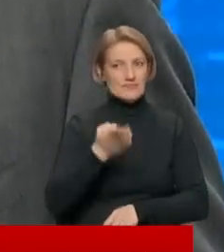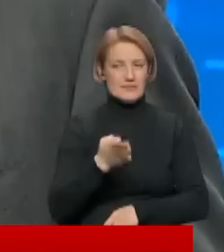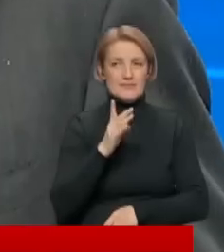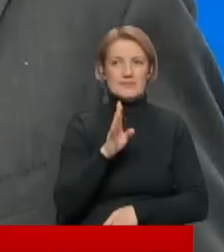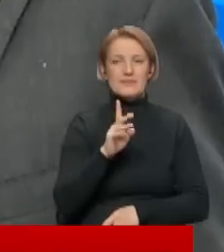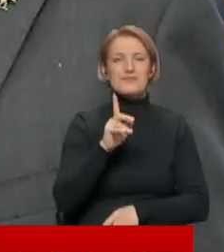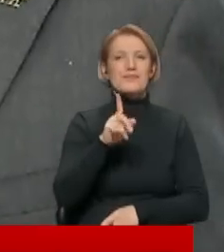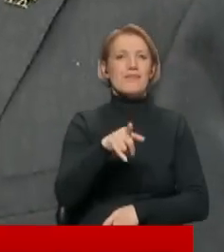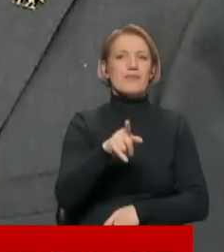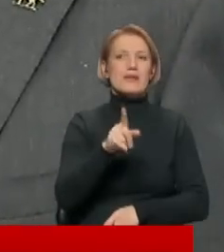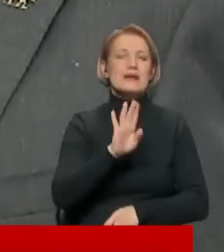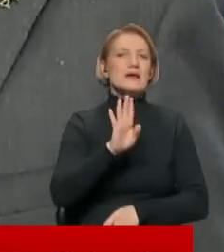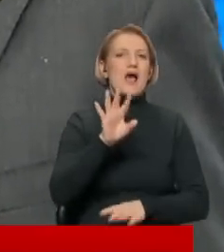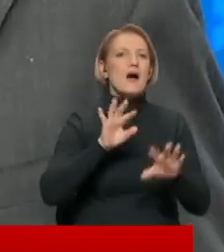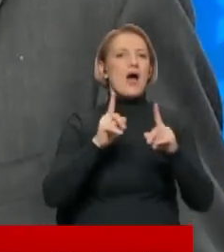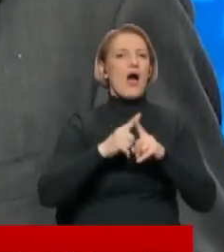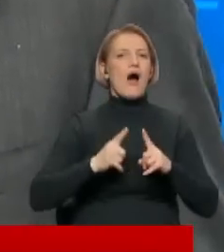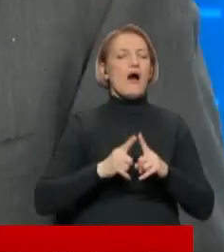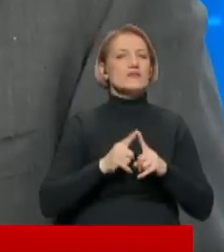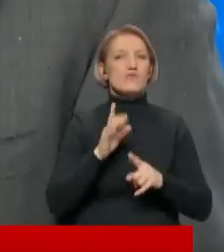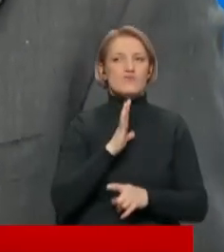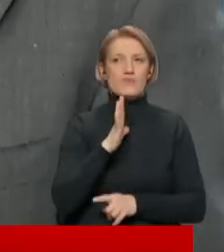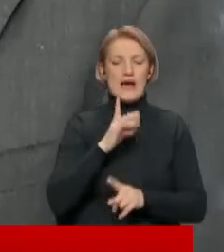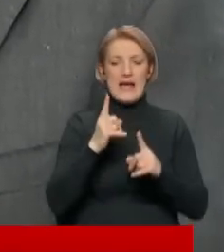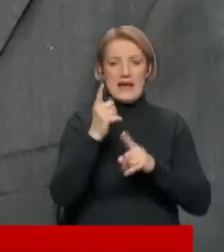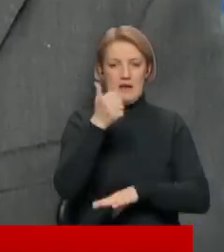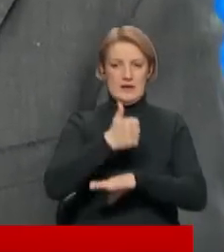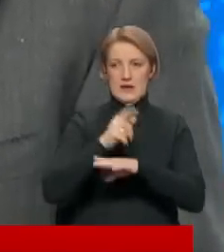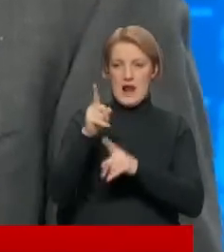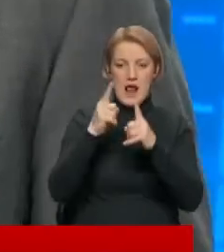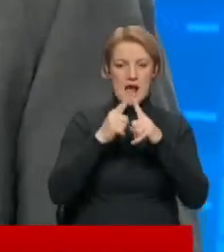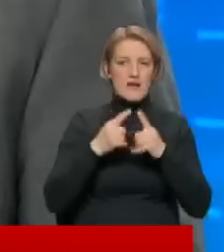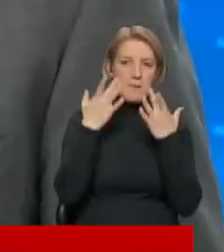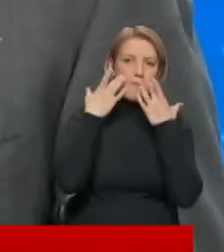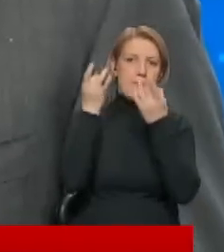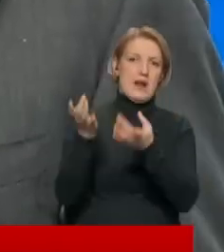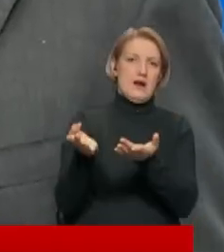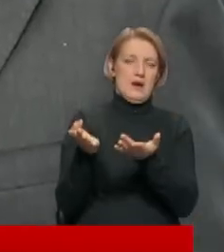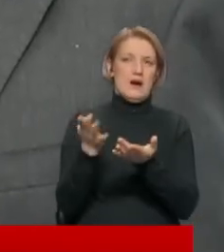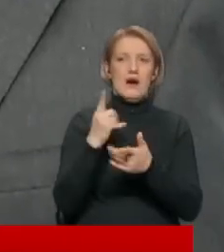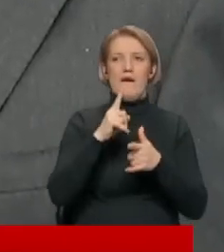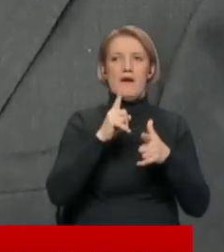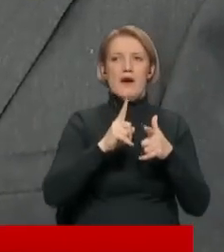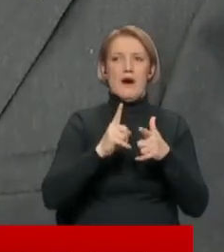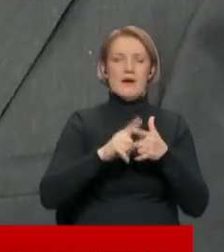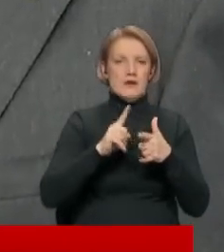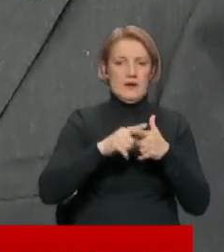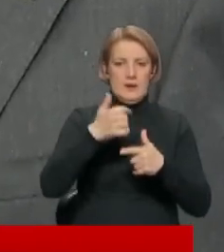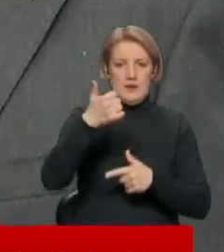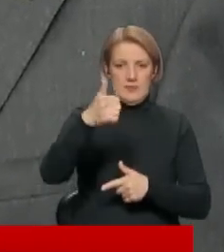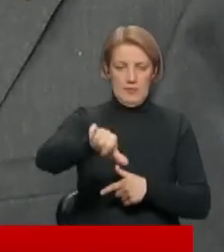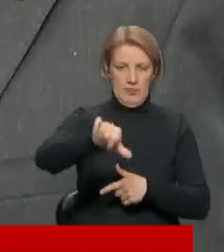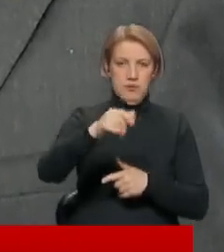kırk hesabı var kırkada kümes üzerinde denir iktidarında Hesabı Belli ikinci yenilenen İstanbul